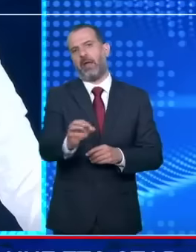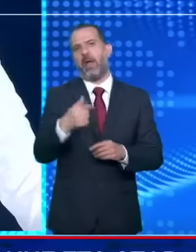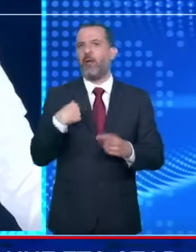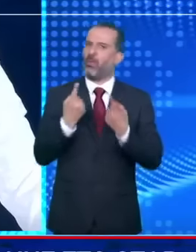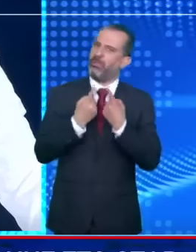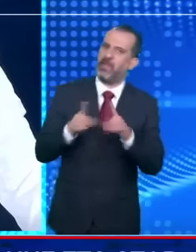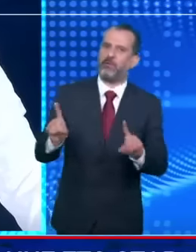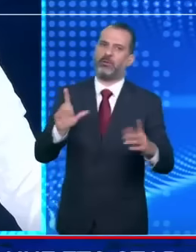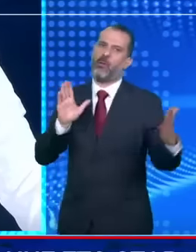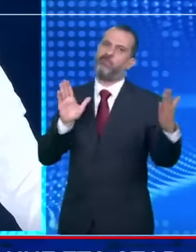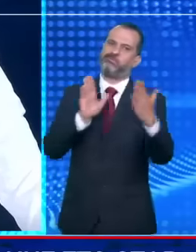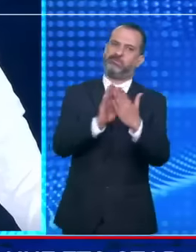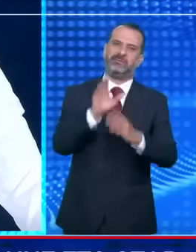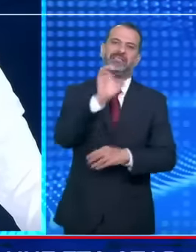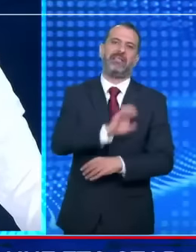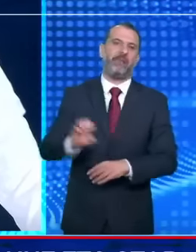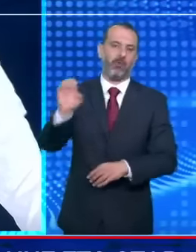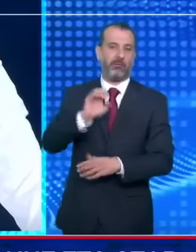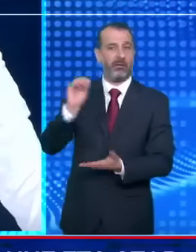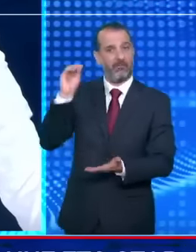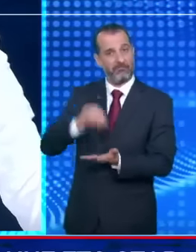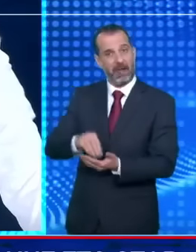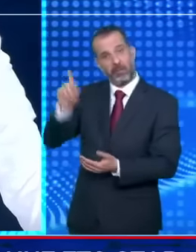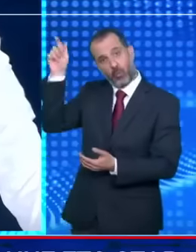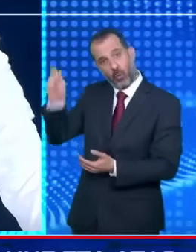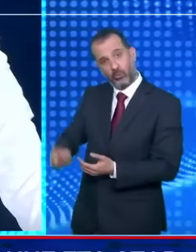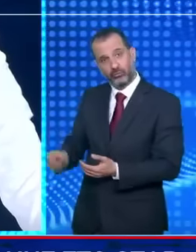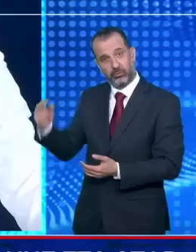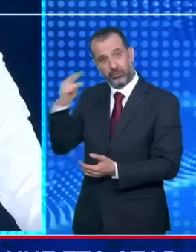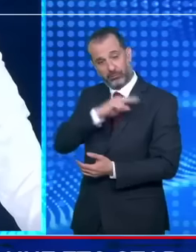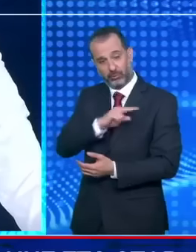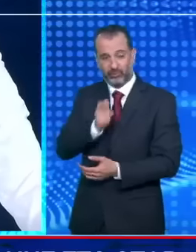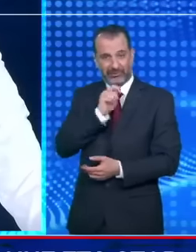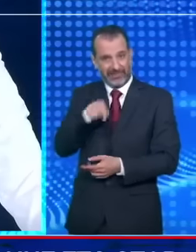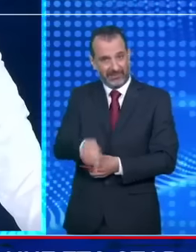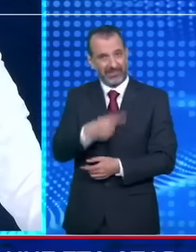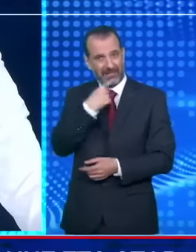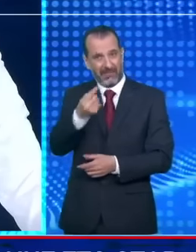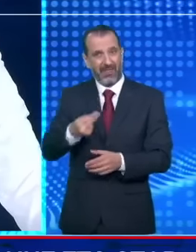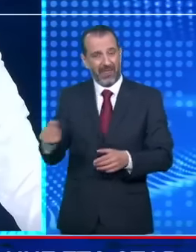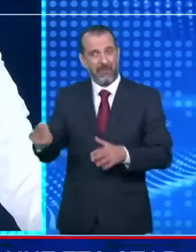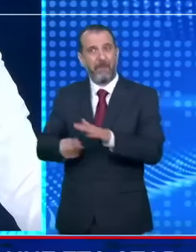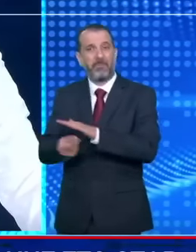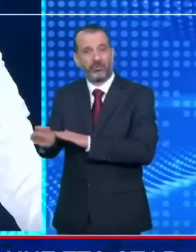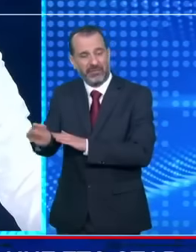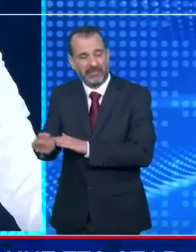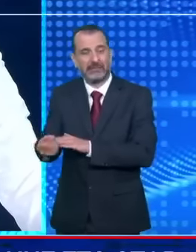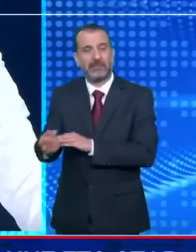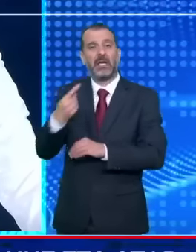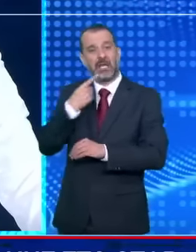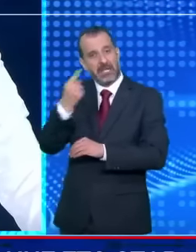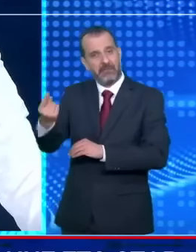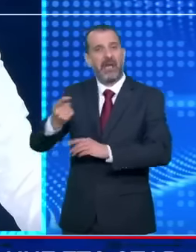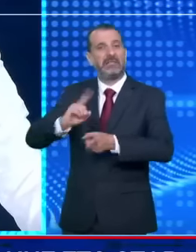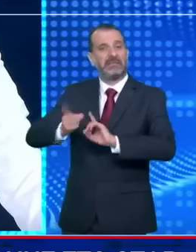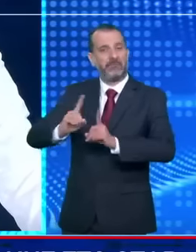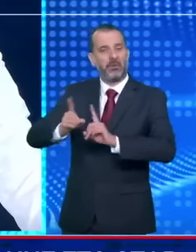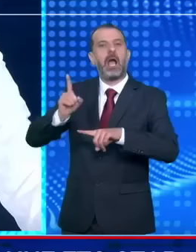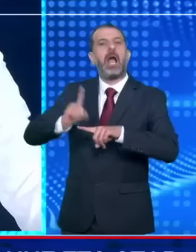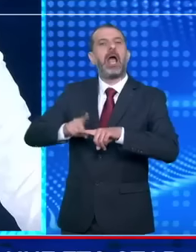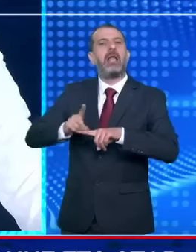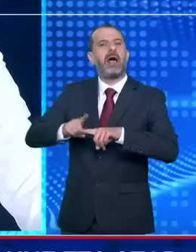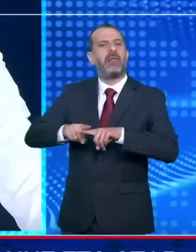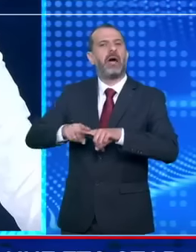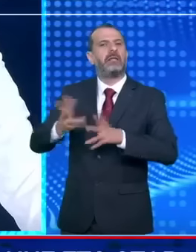Ευρώπη, και πάλι ο Πρωθυπουργός εδώ πέρα στη συνέντευξή σας είπε για το μεταναστευτικό και δεν σας είπε ότι έχει συμφωνήσει η Ελλάδα να γίνει στην